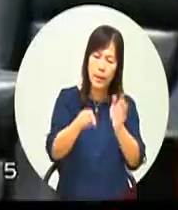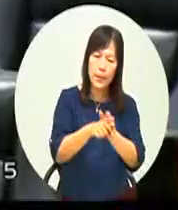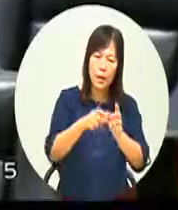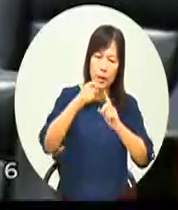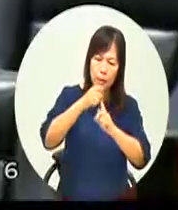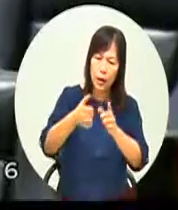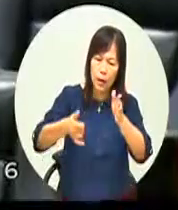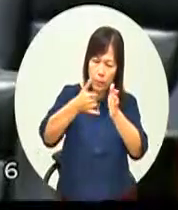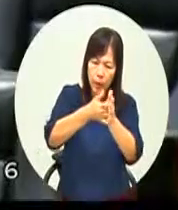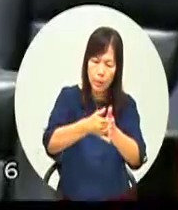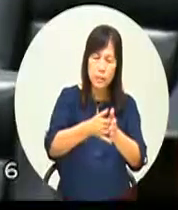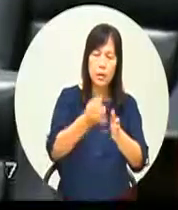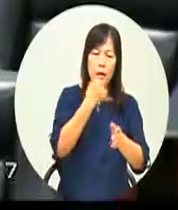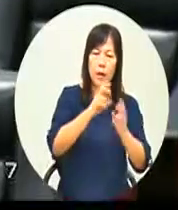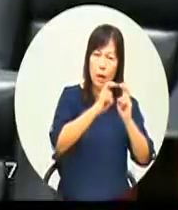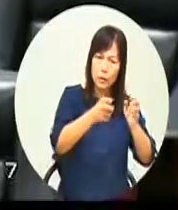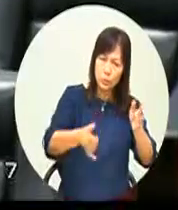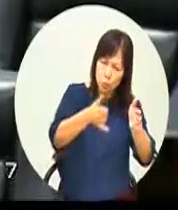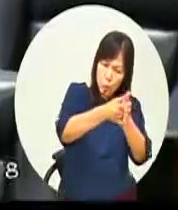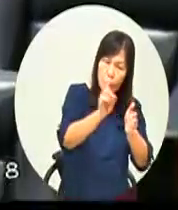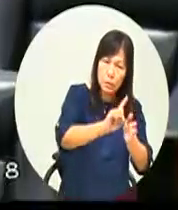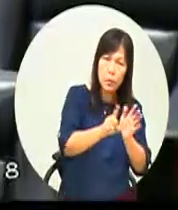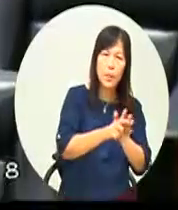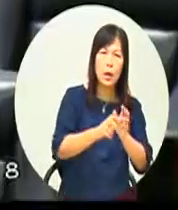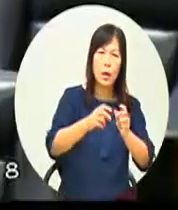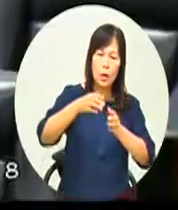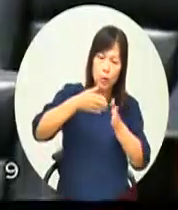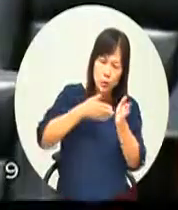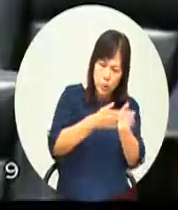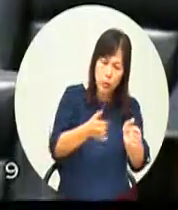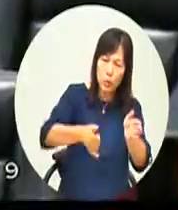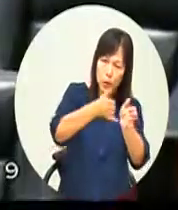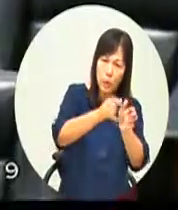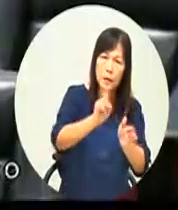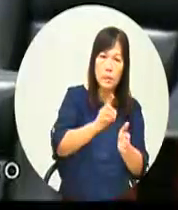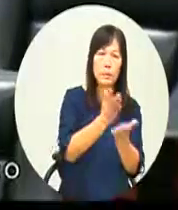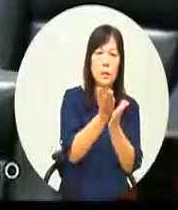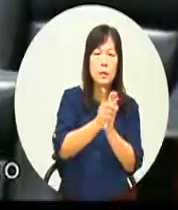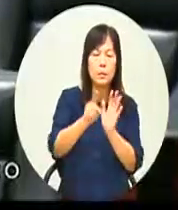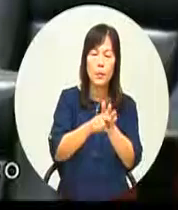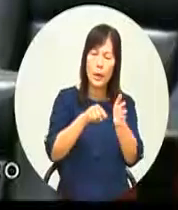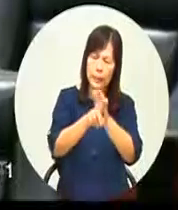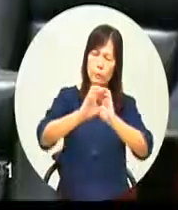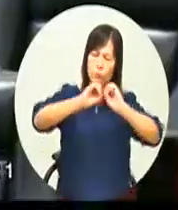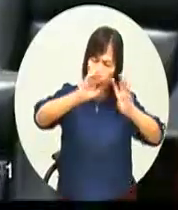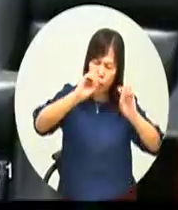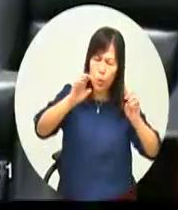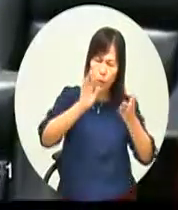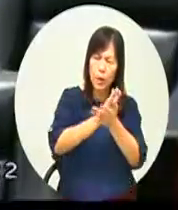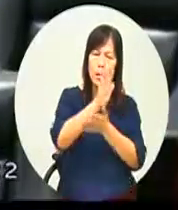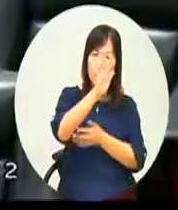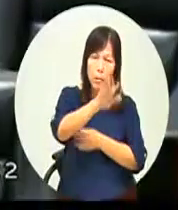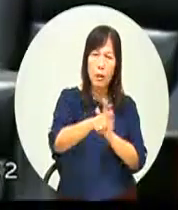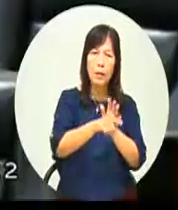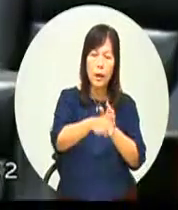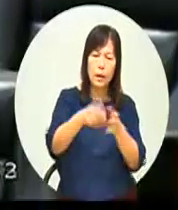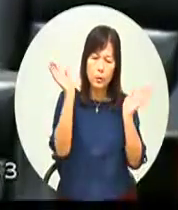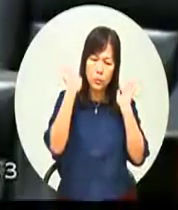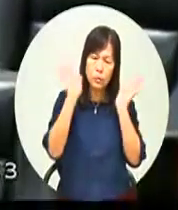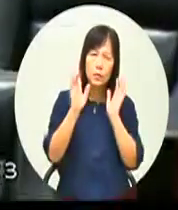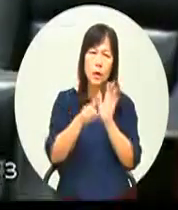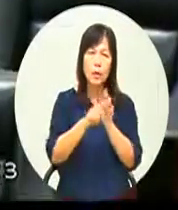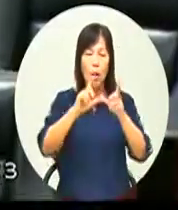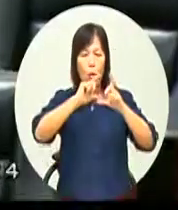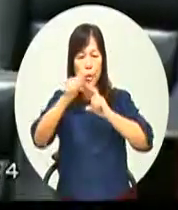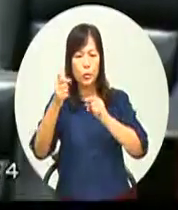捷运、搭轻轨这件事情，让他不断的去做，不断的去讲，讲到说他们会